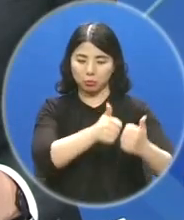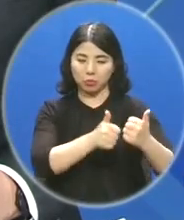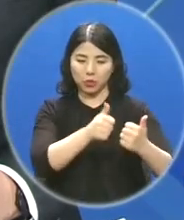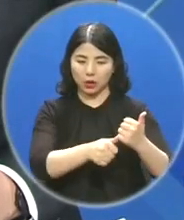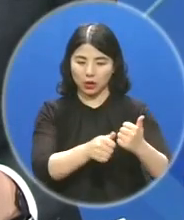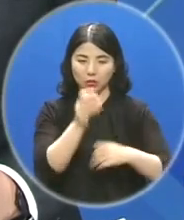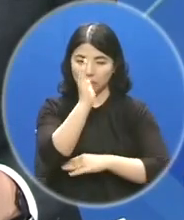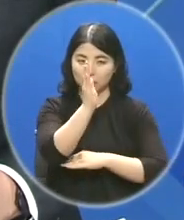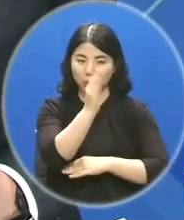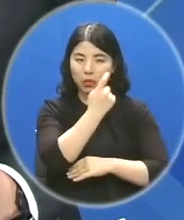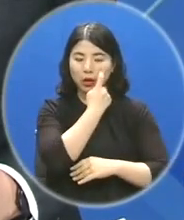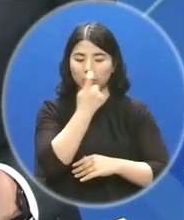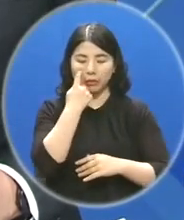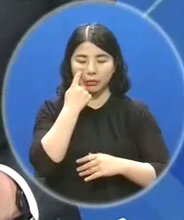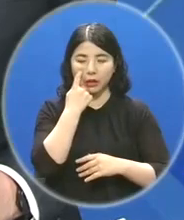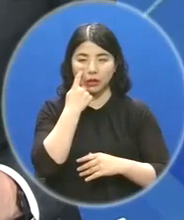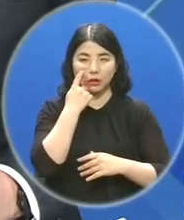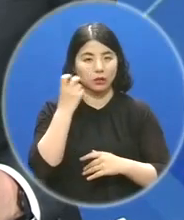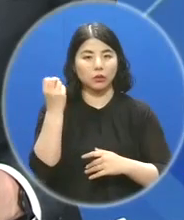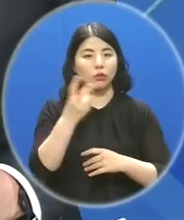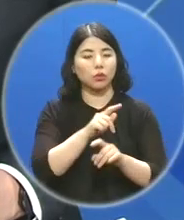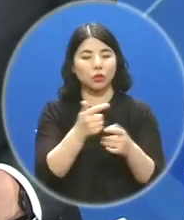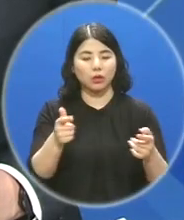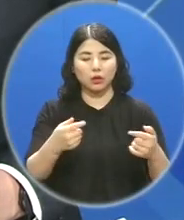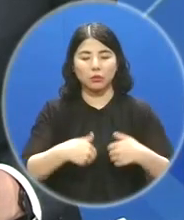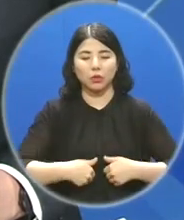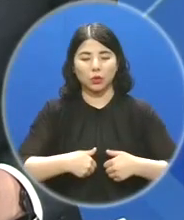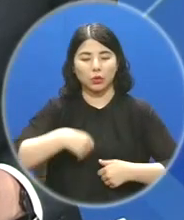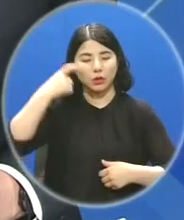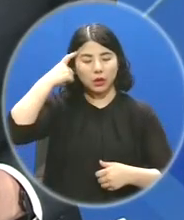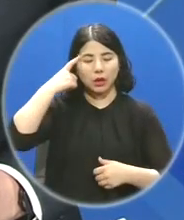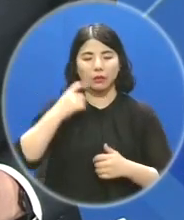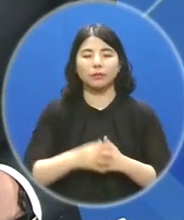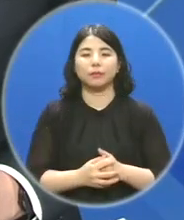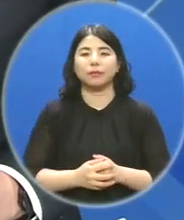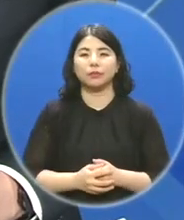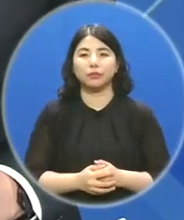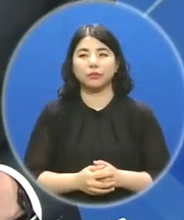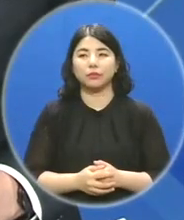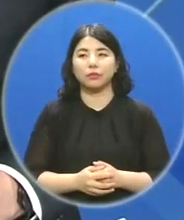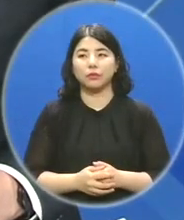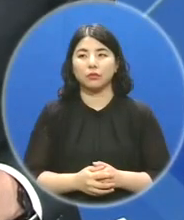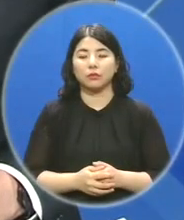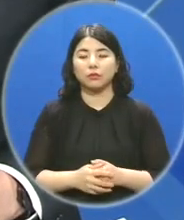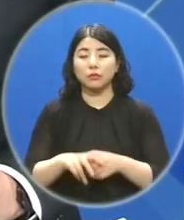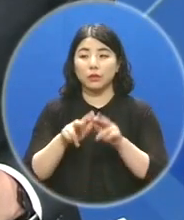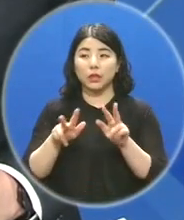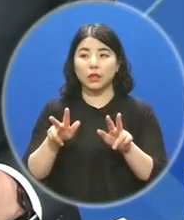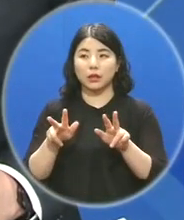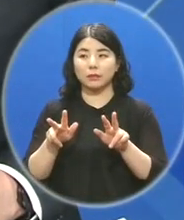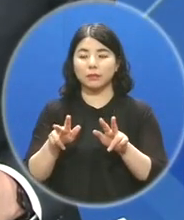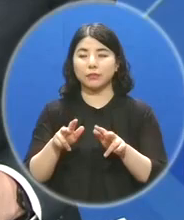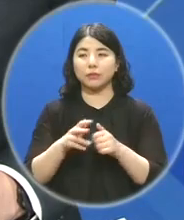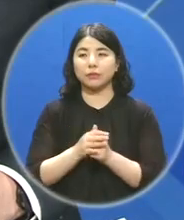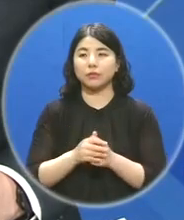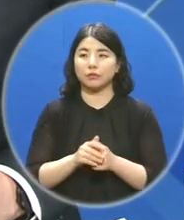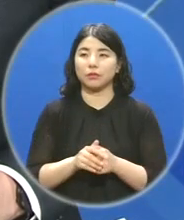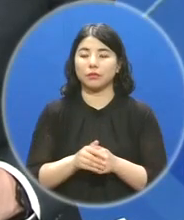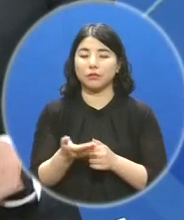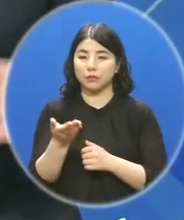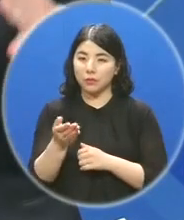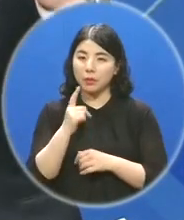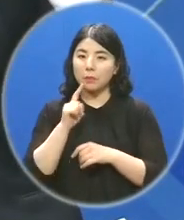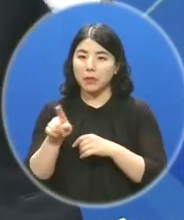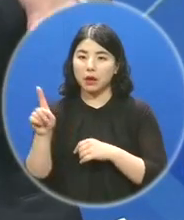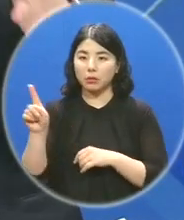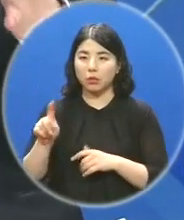정견 그리고 검증 이런 것들이 좀 필요하다 이렇게 생각합니다. 네. 그 지금 의원님 말씀은